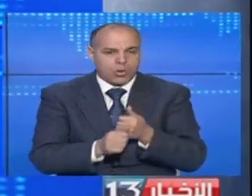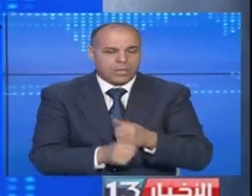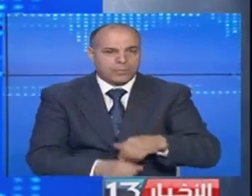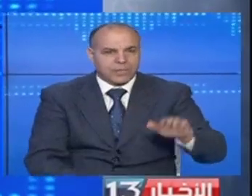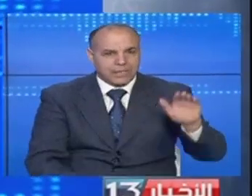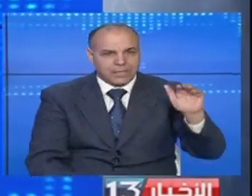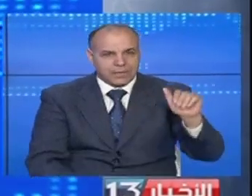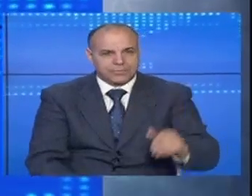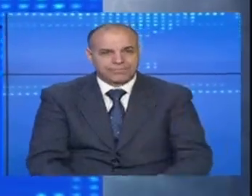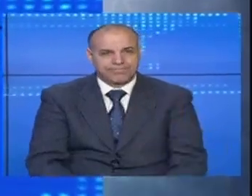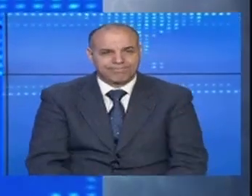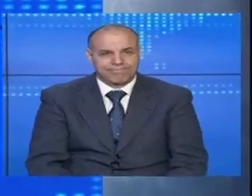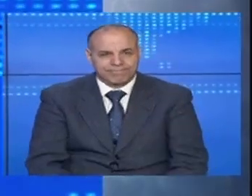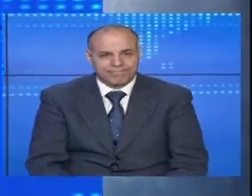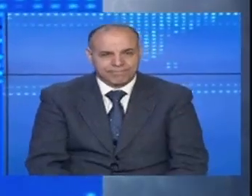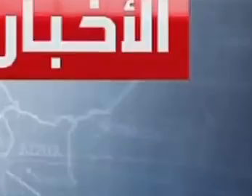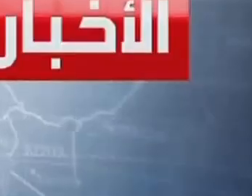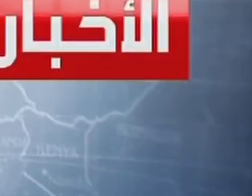اللقاء